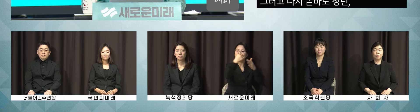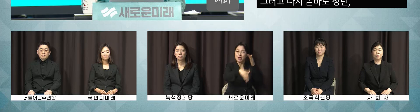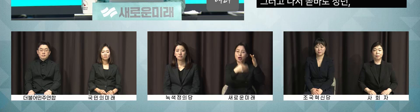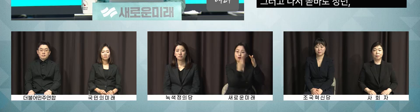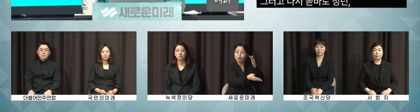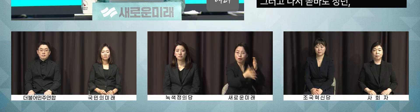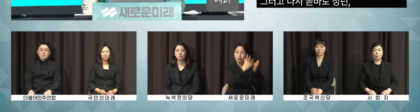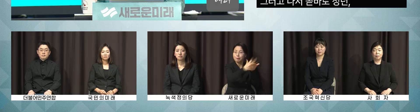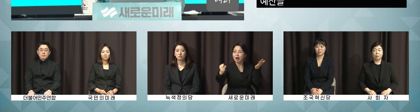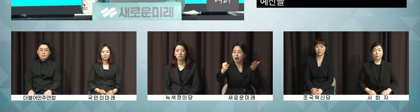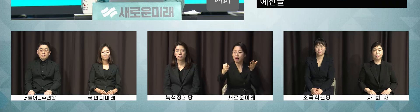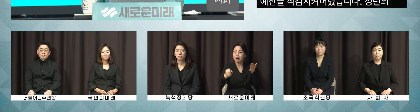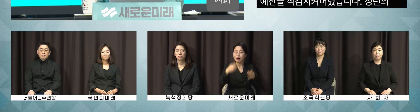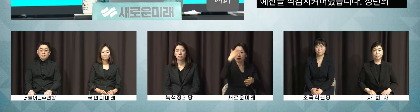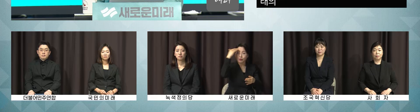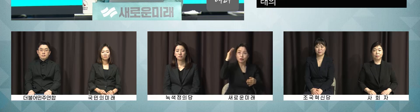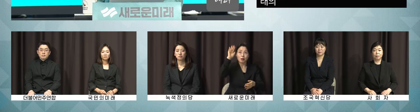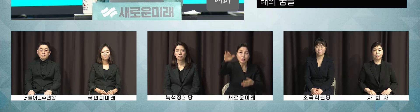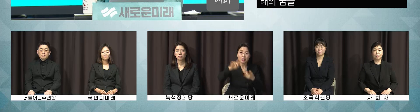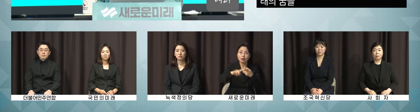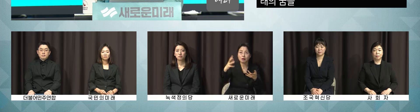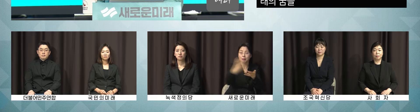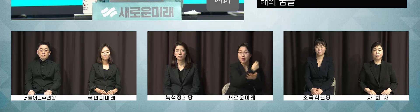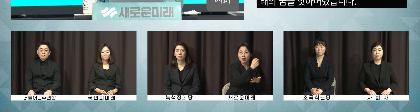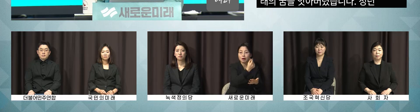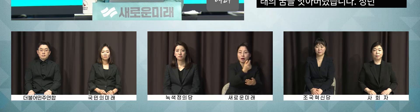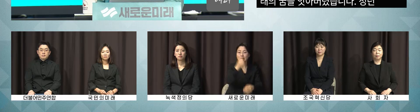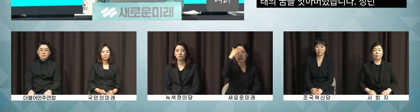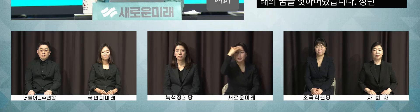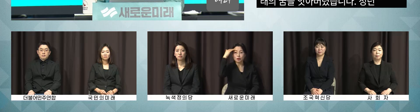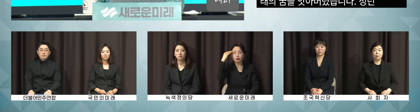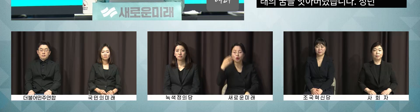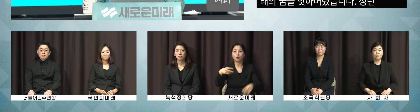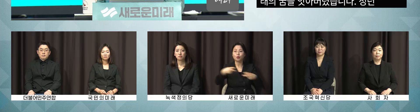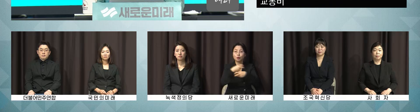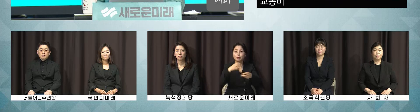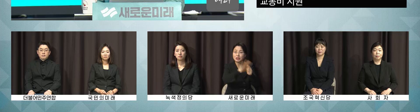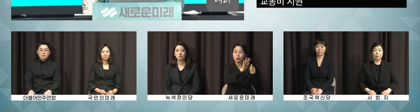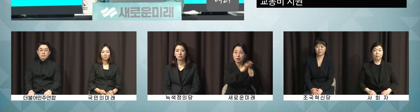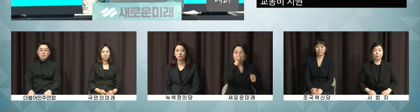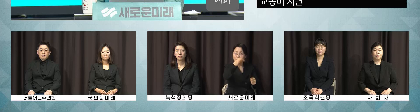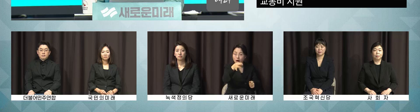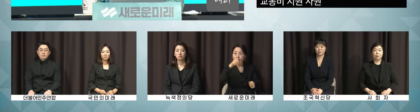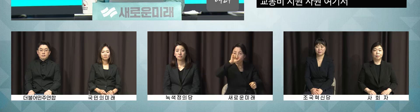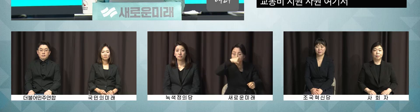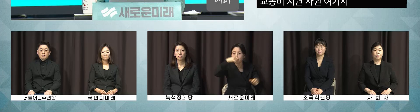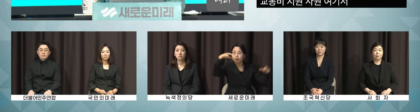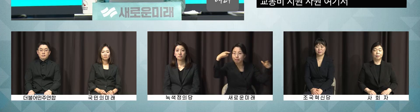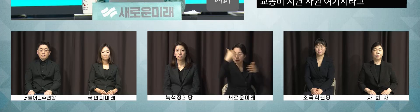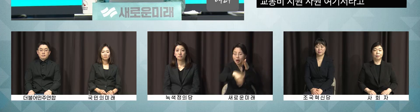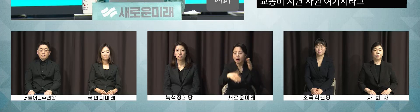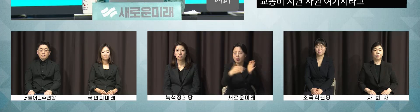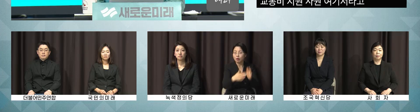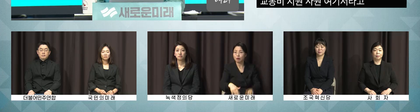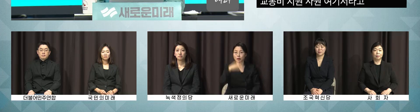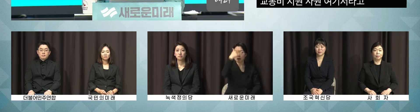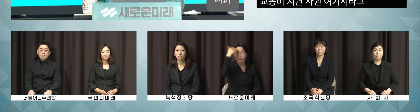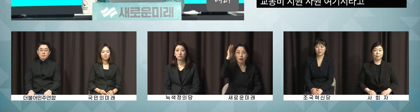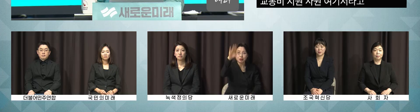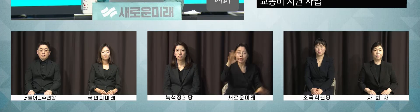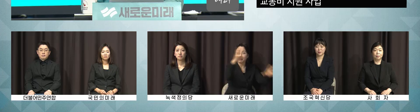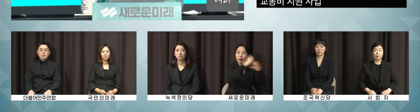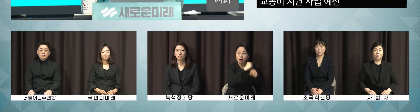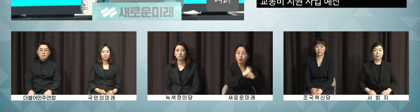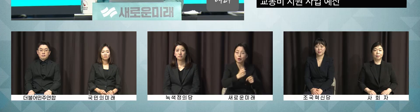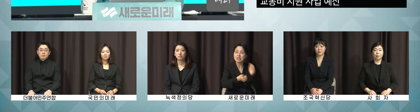꿈을 앗아버렸습니다. 청년 출퇴근 교통비 지원 사업 예산 삭감해버렸습니다. 청년들에게 미래를 삭감시켜버리고